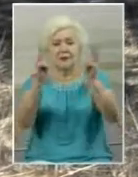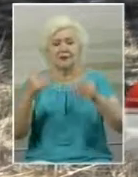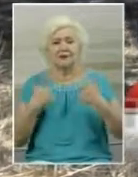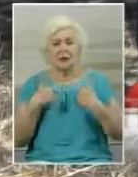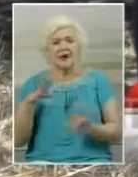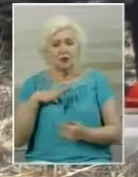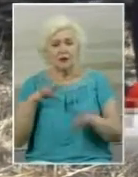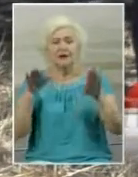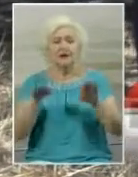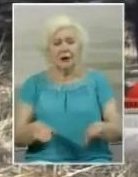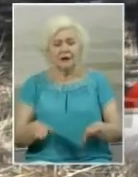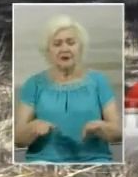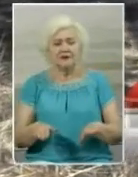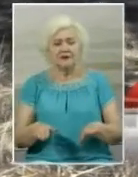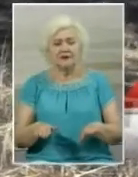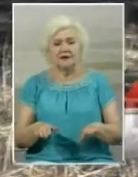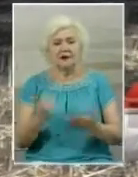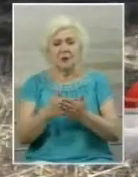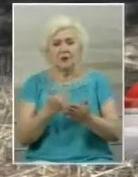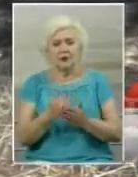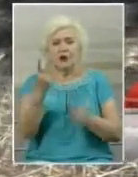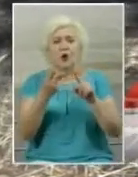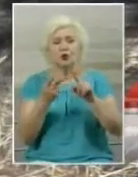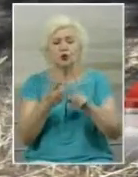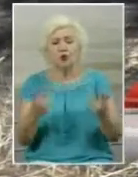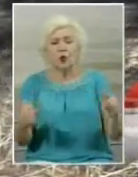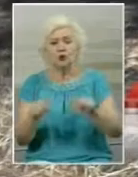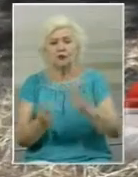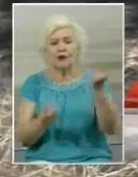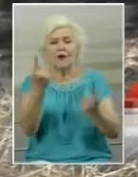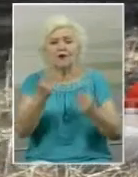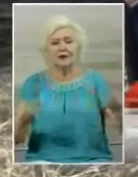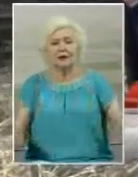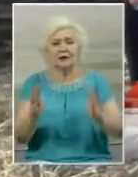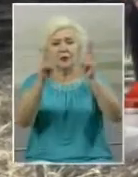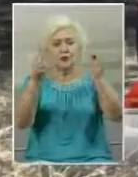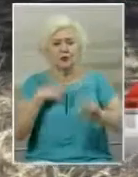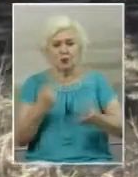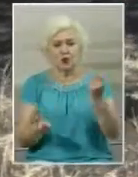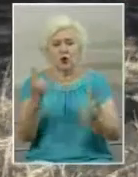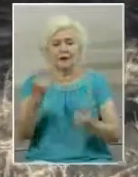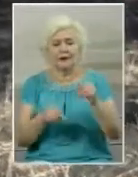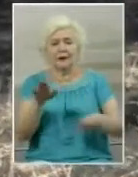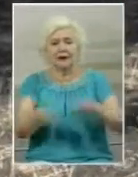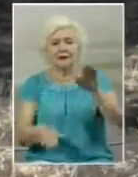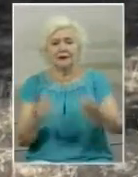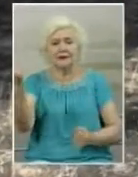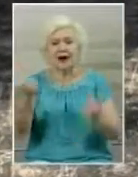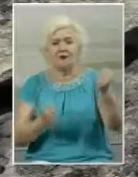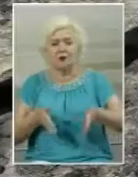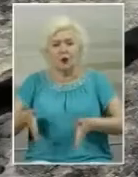місці, ймовірно, другого осередка виникнення пожежі, де було виявлено сліди